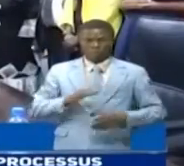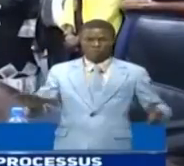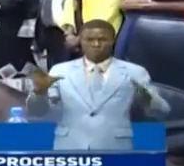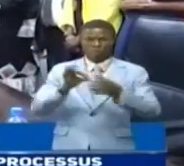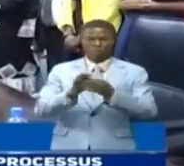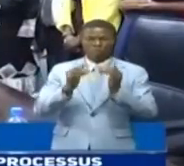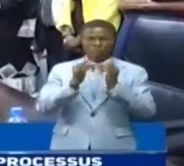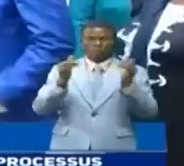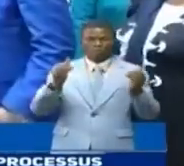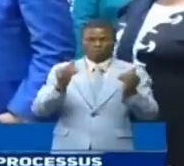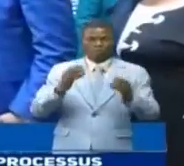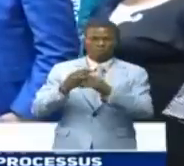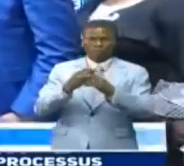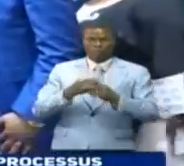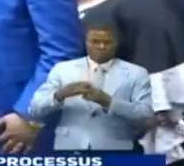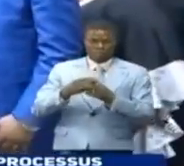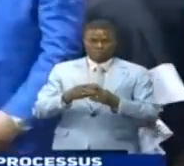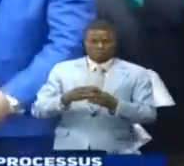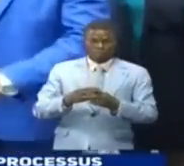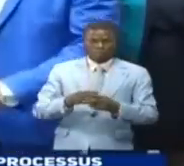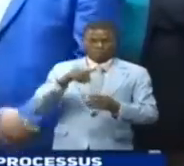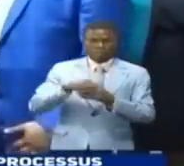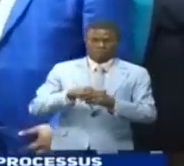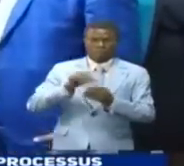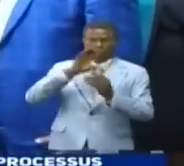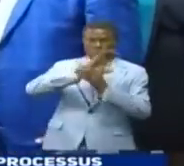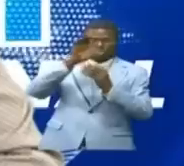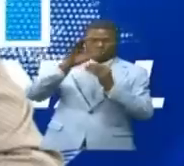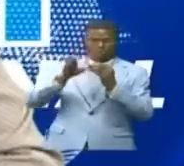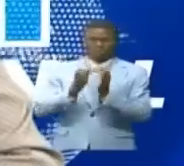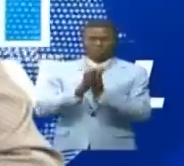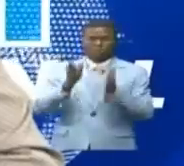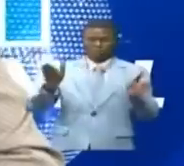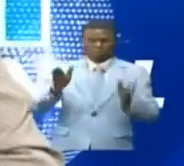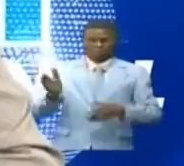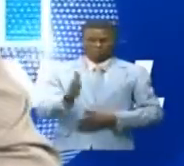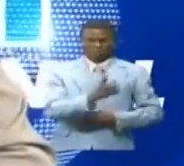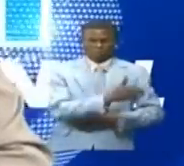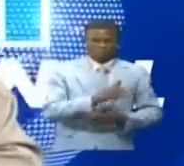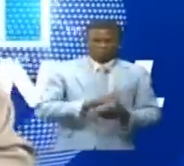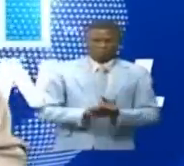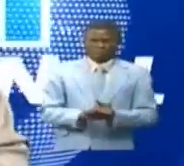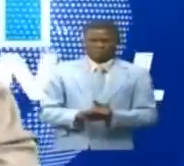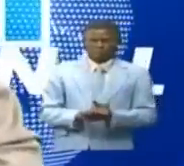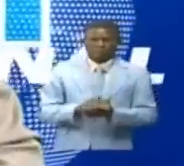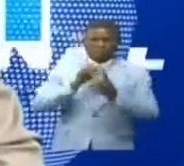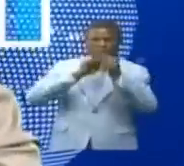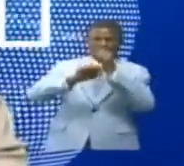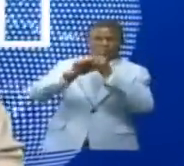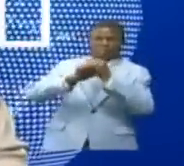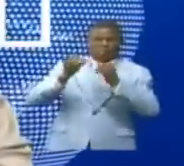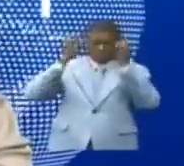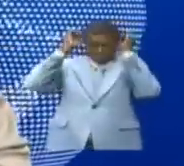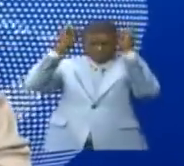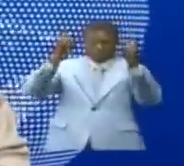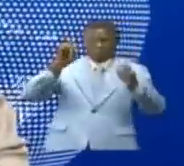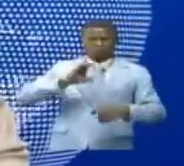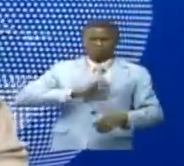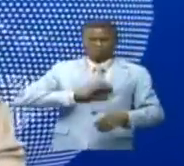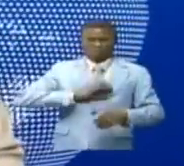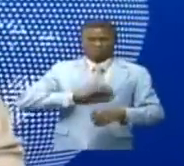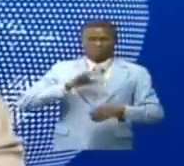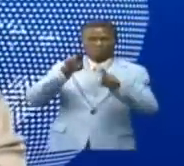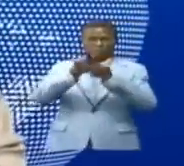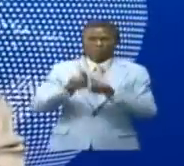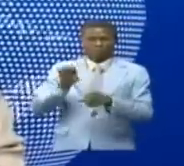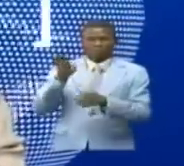de la paix et de la sécurité au niveau continental. Faire la promotion de l'éducation civique et